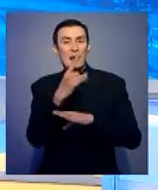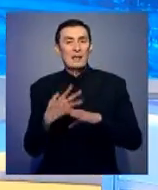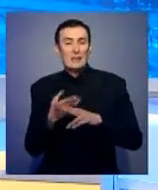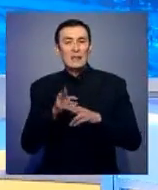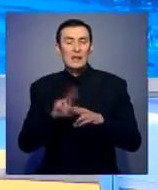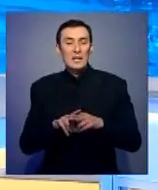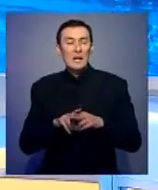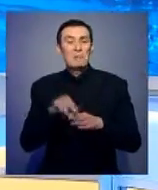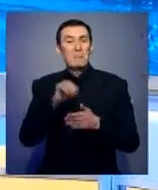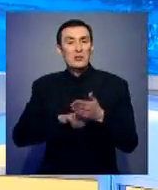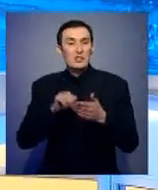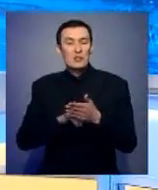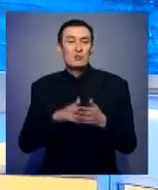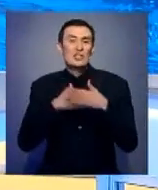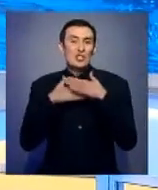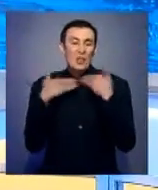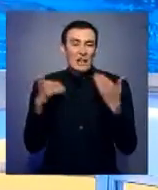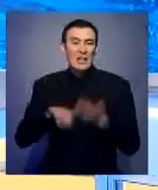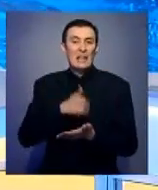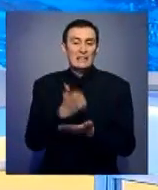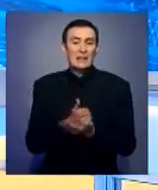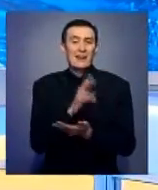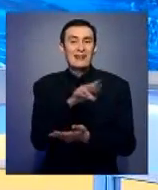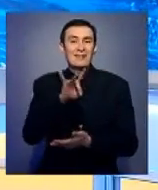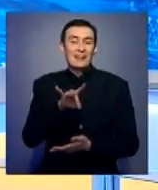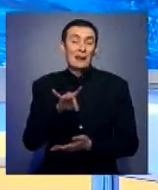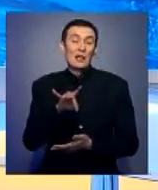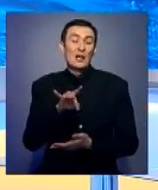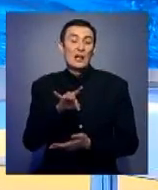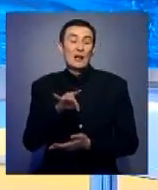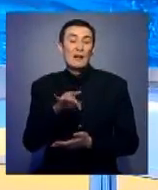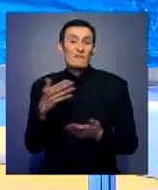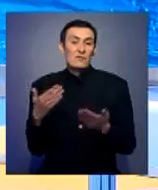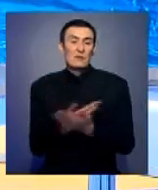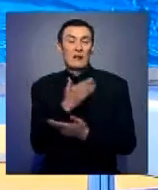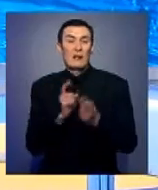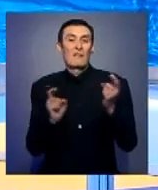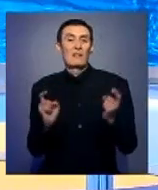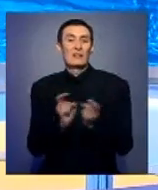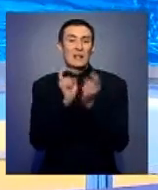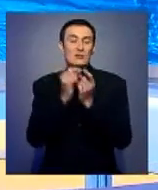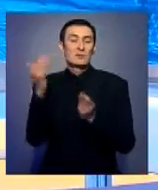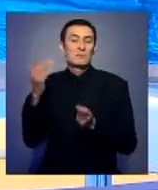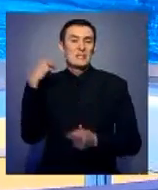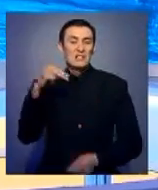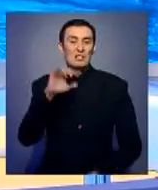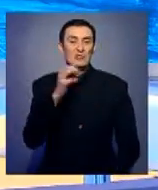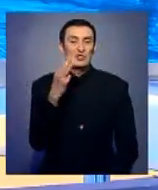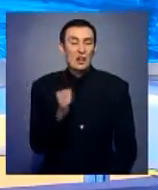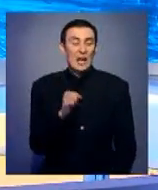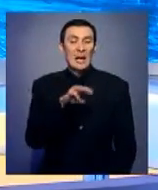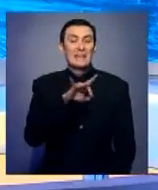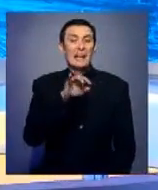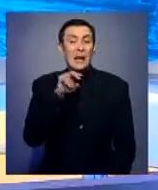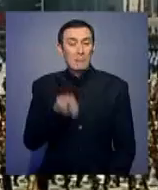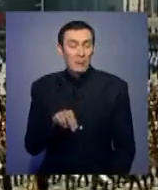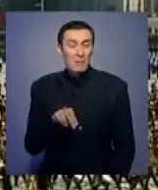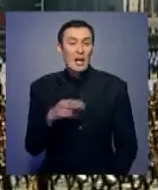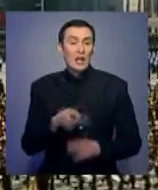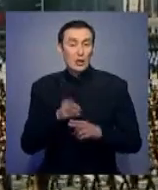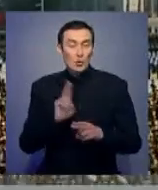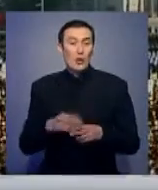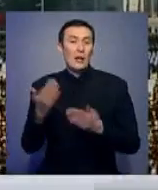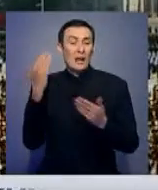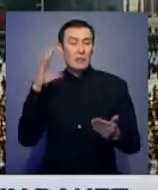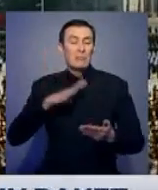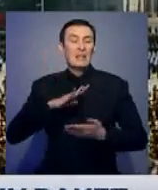это связано с нежеланием лидера КНДР Ким Чен Ына вступать в конфронтацию с президентом США Дональдом Трампом, с которым